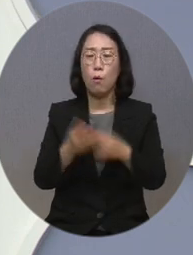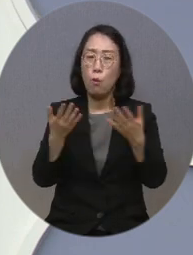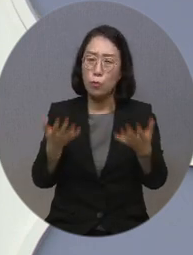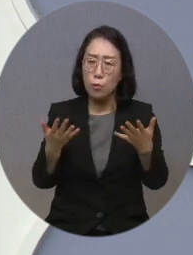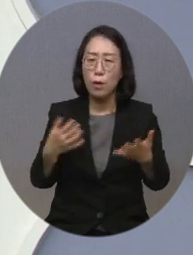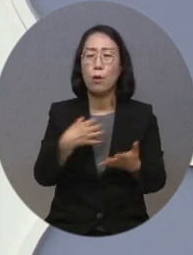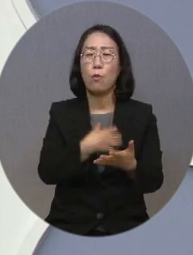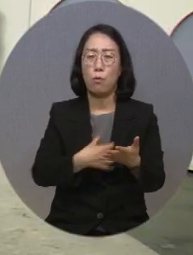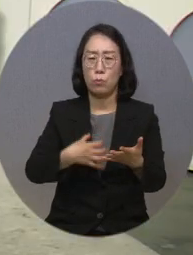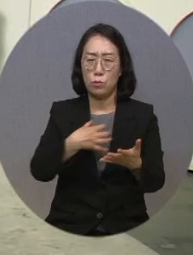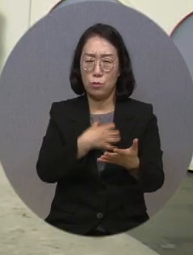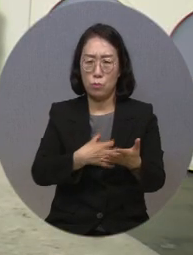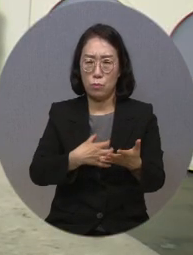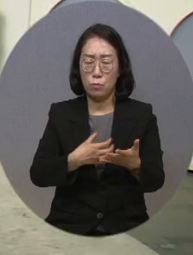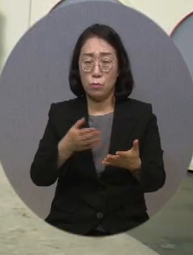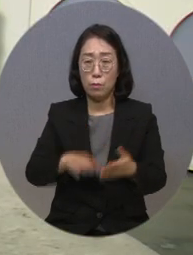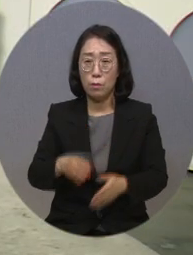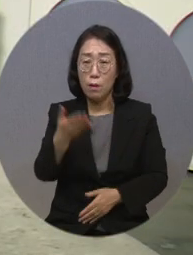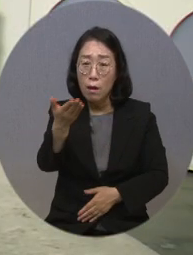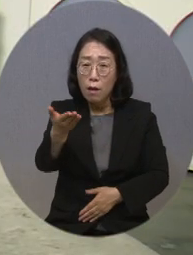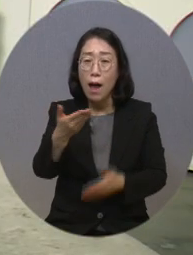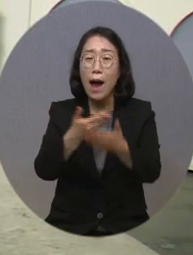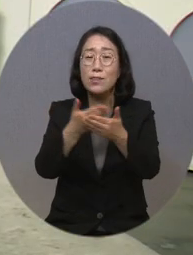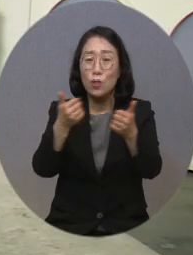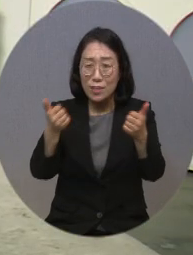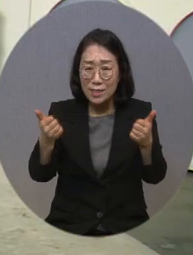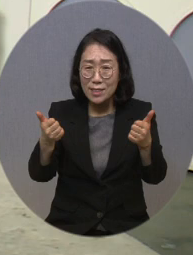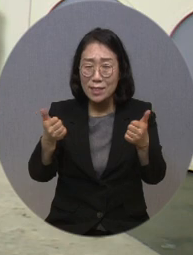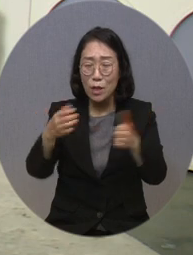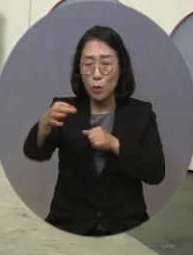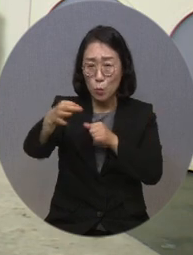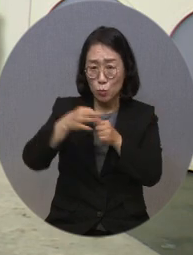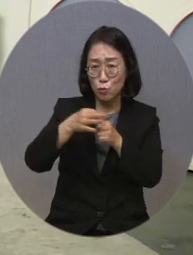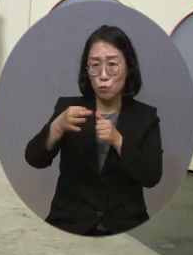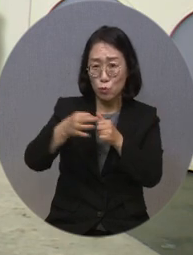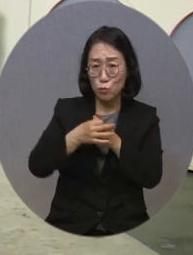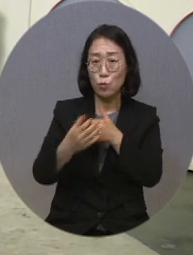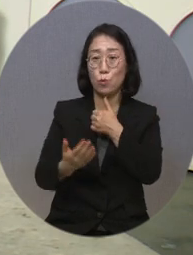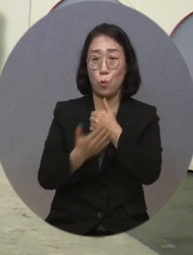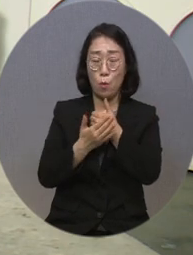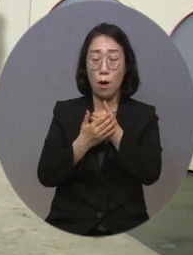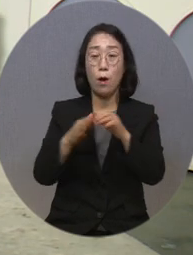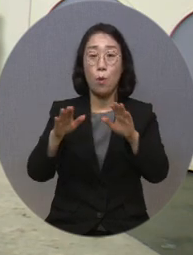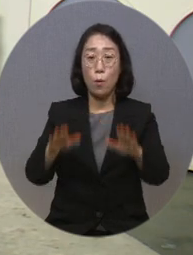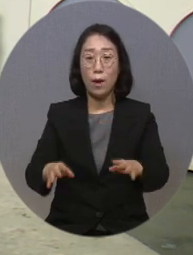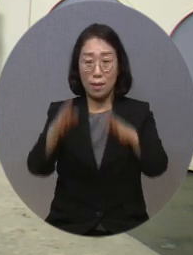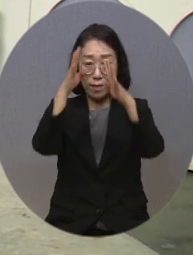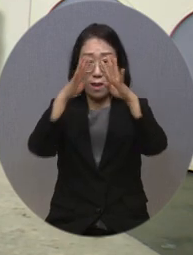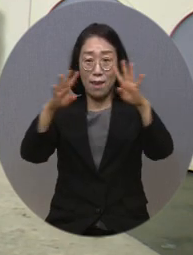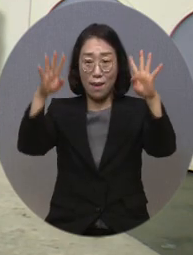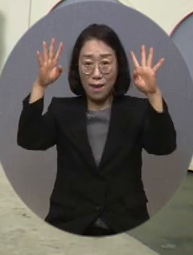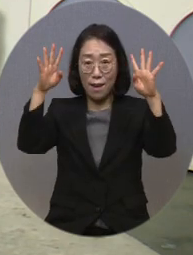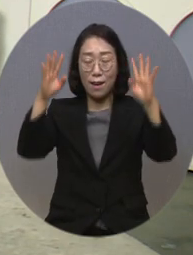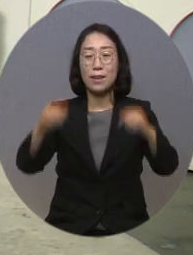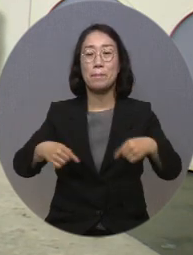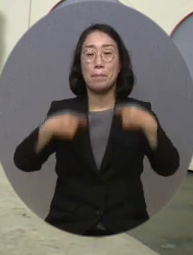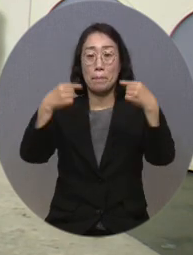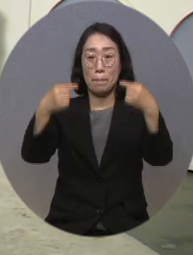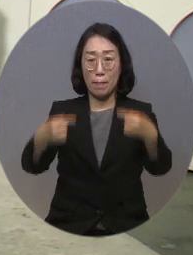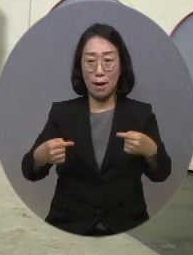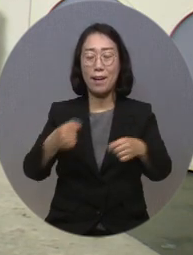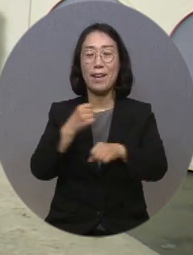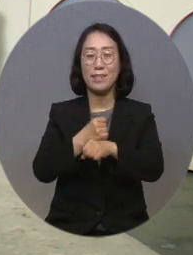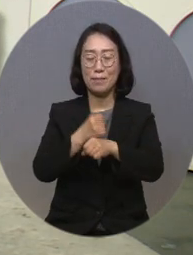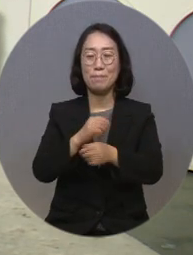앞이 깜깜했는데 아저씨의 지원금을 받고 제가 즉 올해 대학교에 입학을 하게 됐습니다.